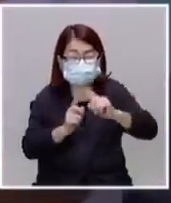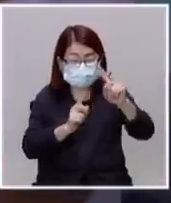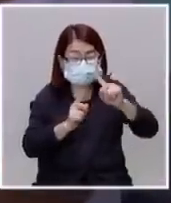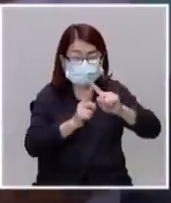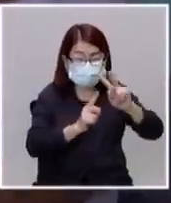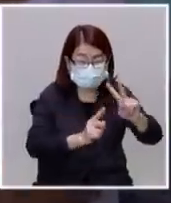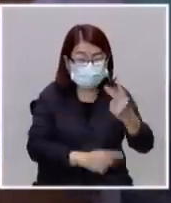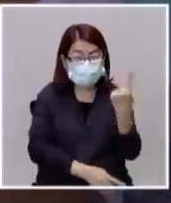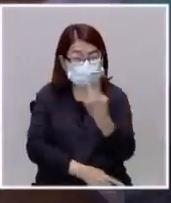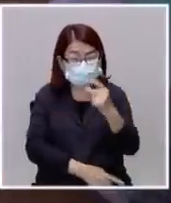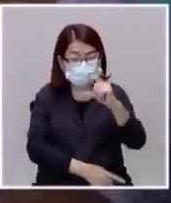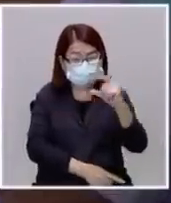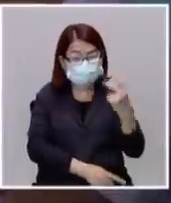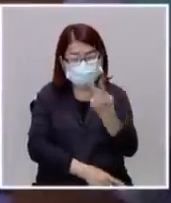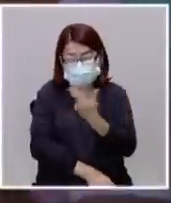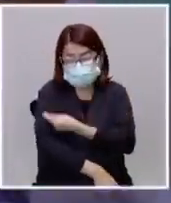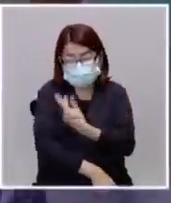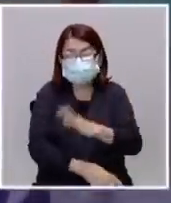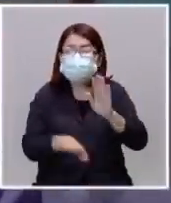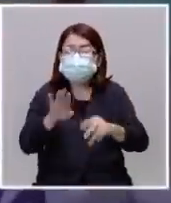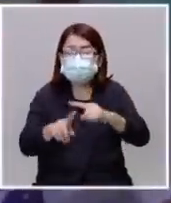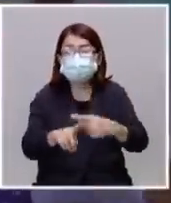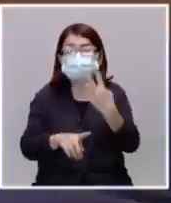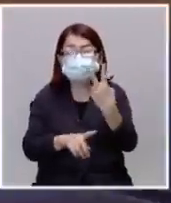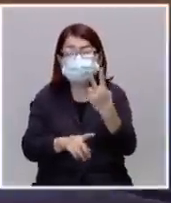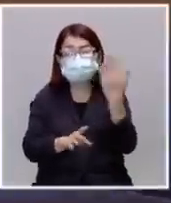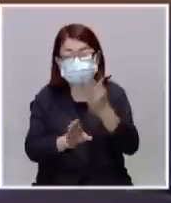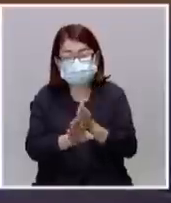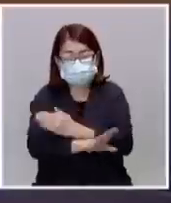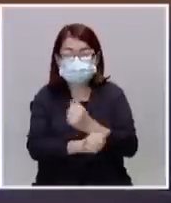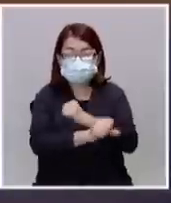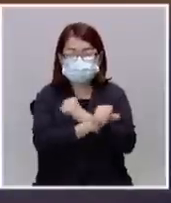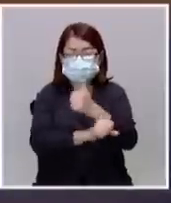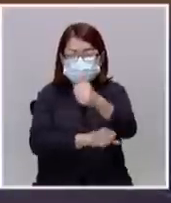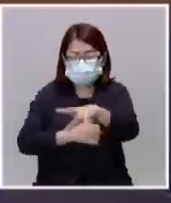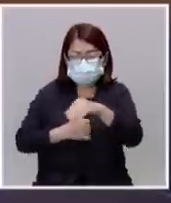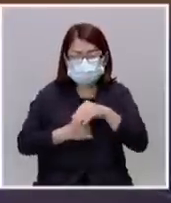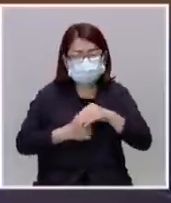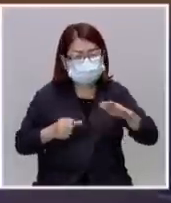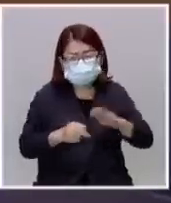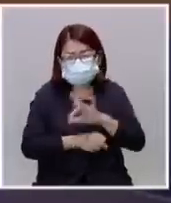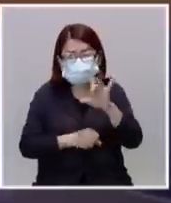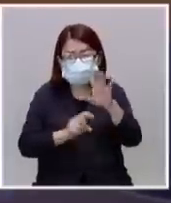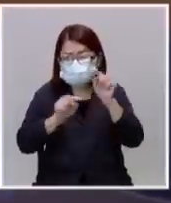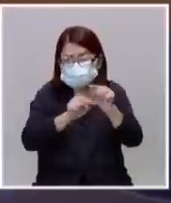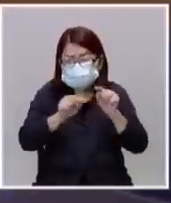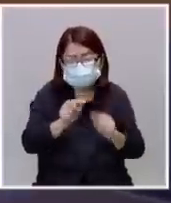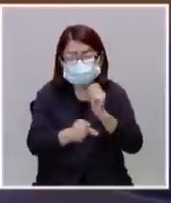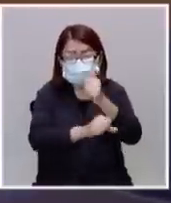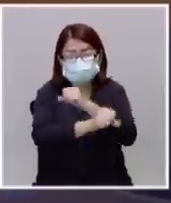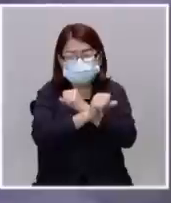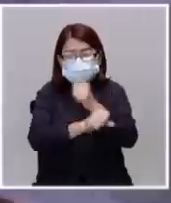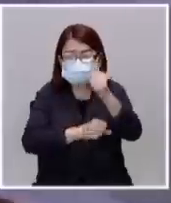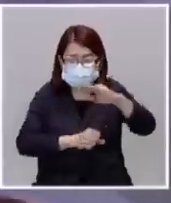มภาพันธ์ที่ผ่านมาพบว่าวัคซีนสามารถป้องกันการเสียชีวิตจากโควิด-19 ได้ 100% ค่ะและสามารถป้องกันการเ